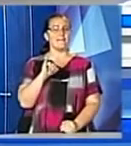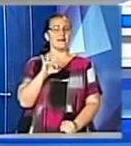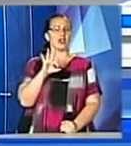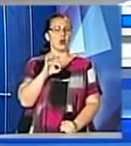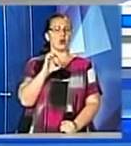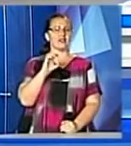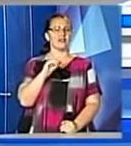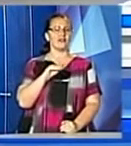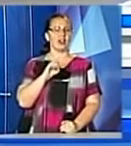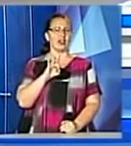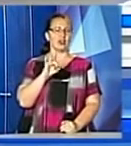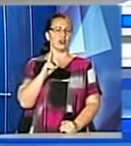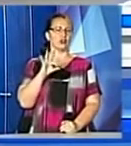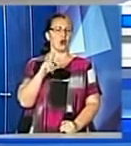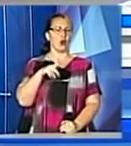під егідою ЮНЕСКО.